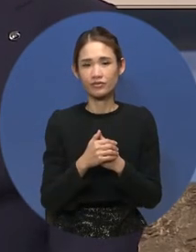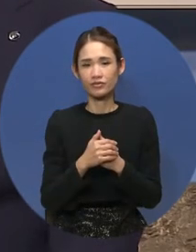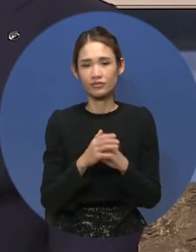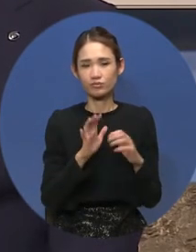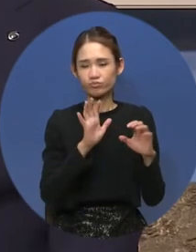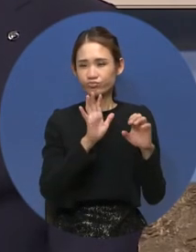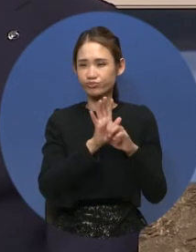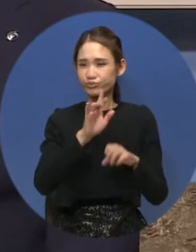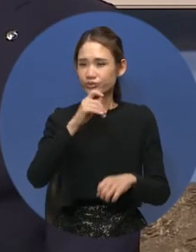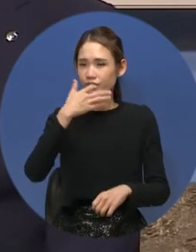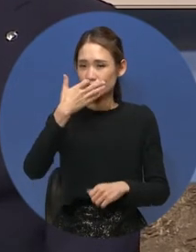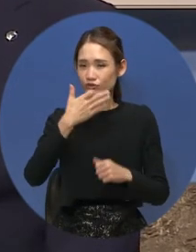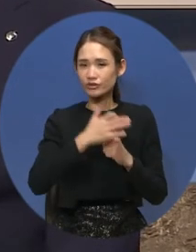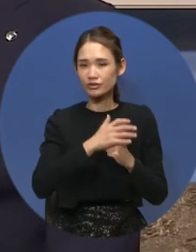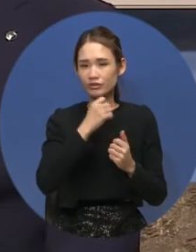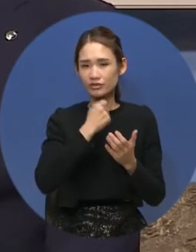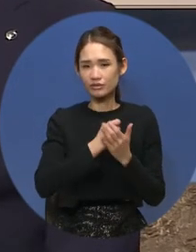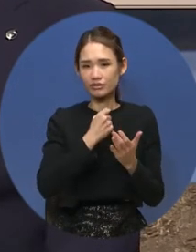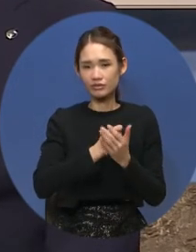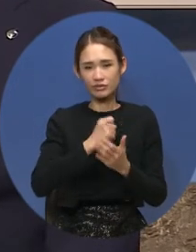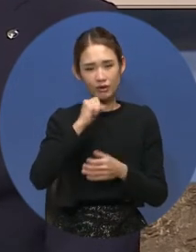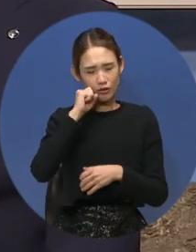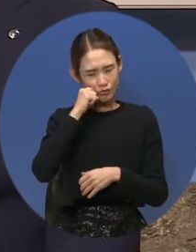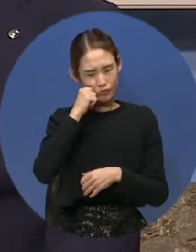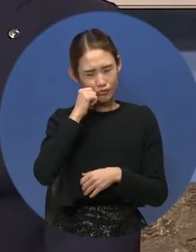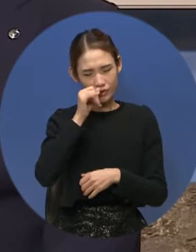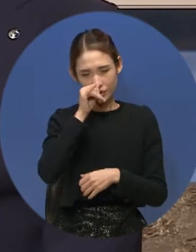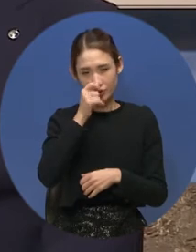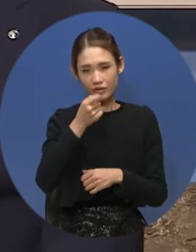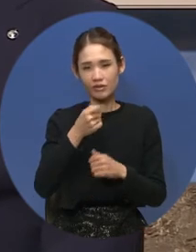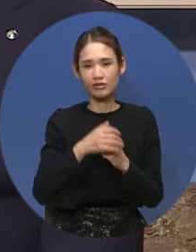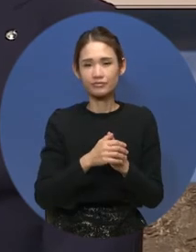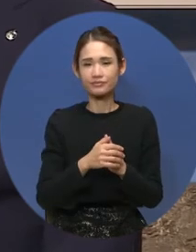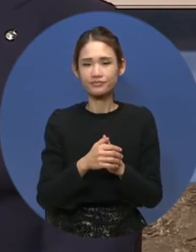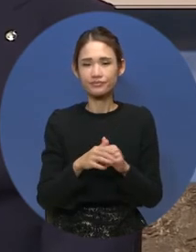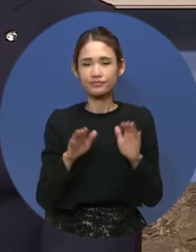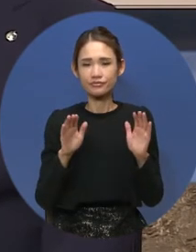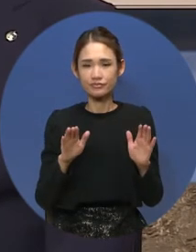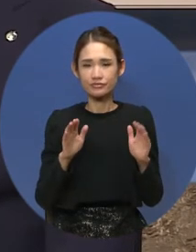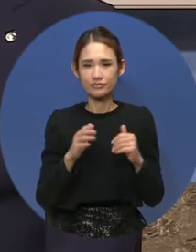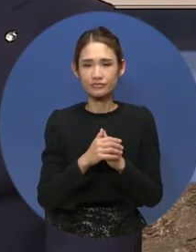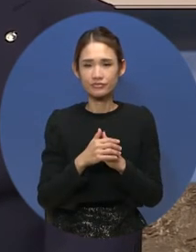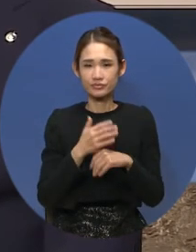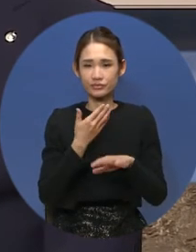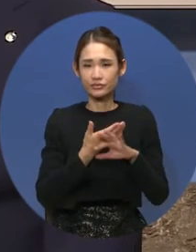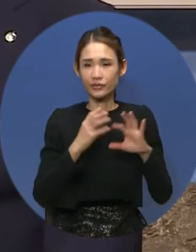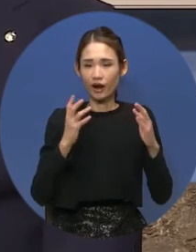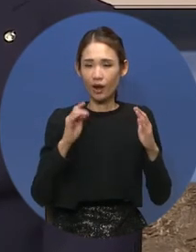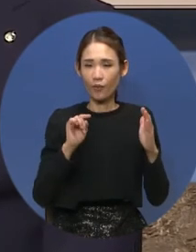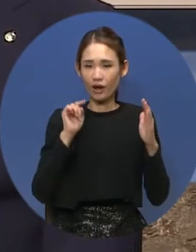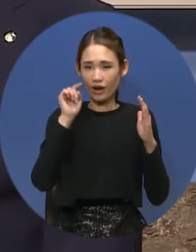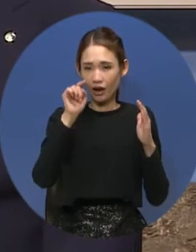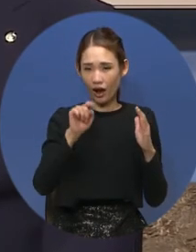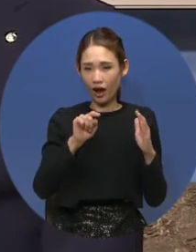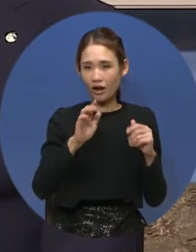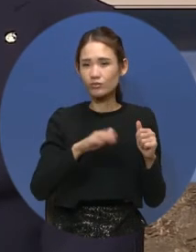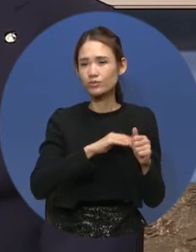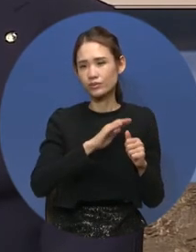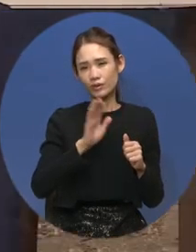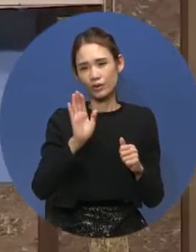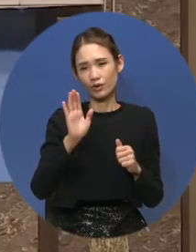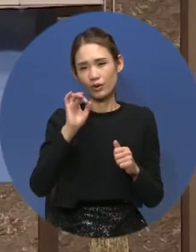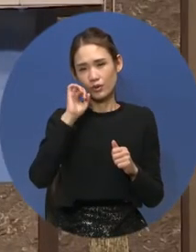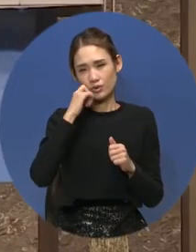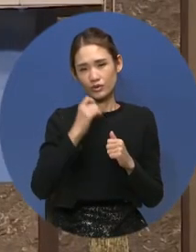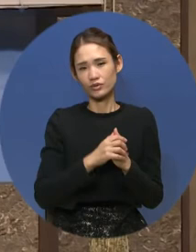코로나19 때문에 아쉽게도 네. 좀 어려움이 있으실 것 같아요. 이번에 그렇다 이제 해외 입국도 어려운 상황이기 때문에